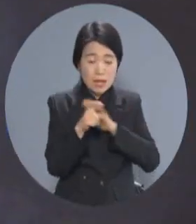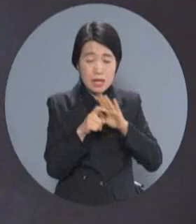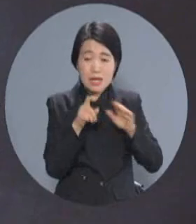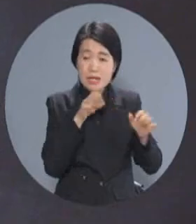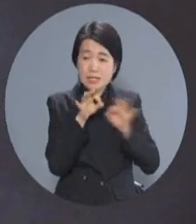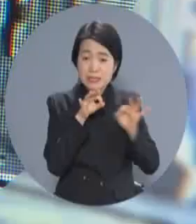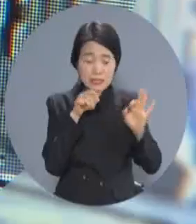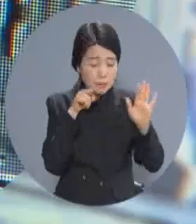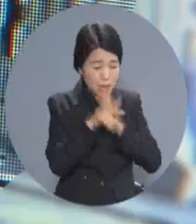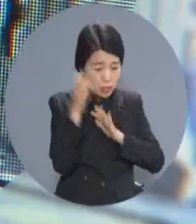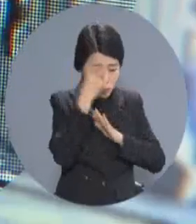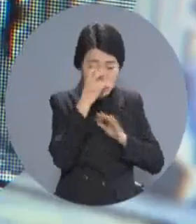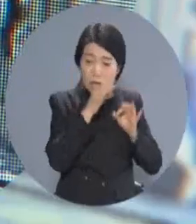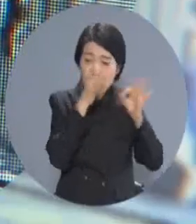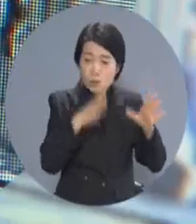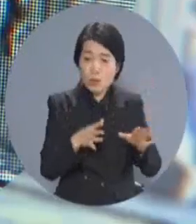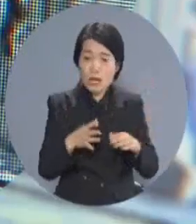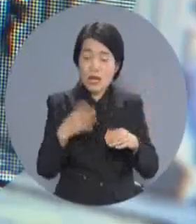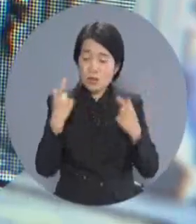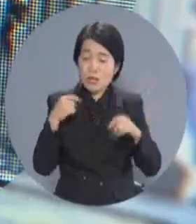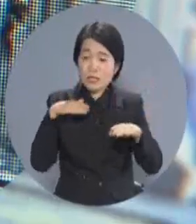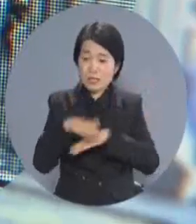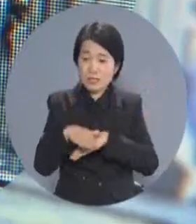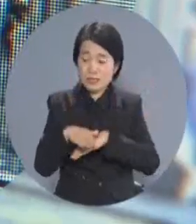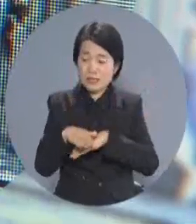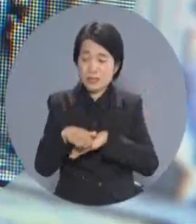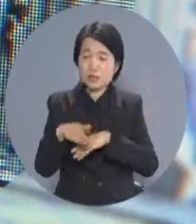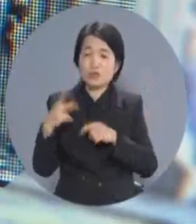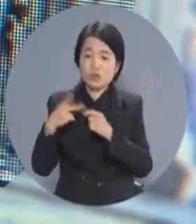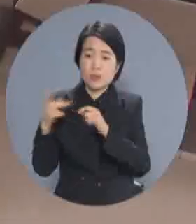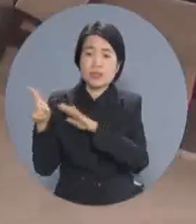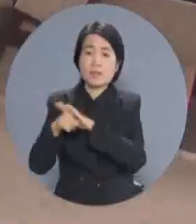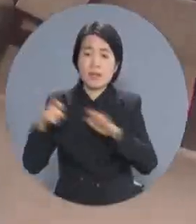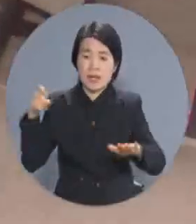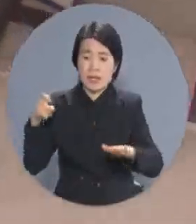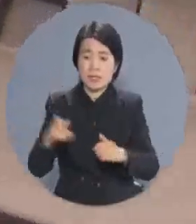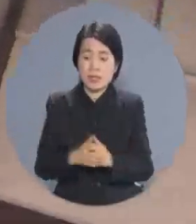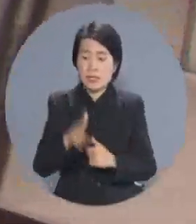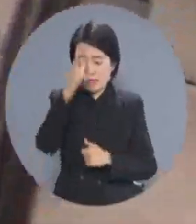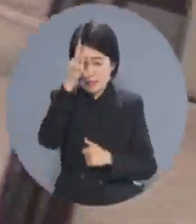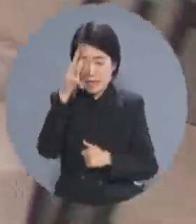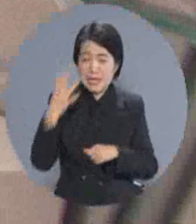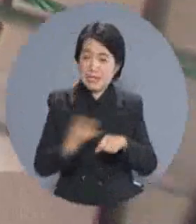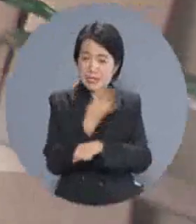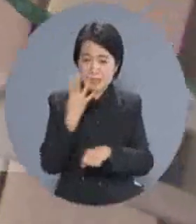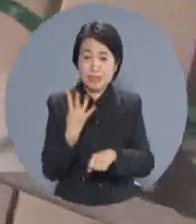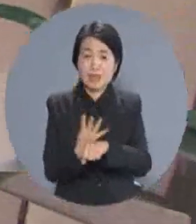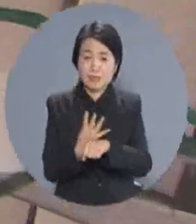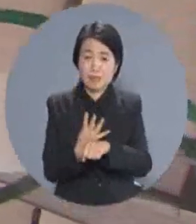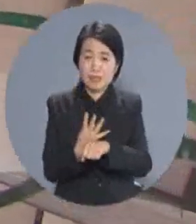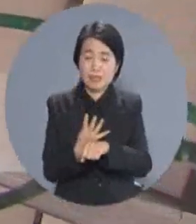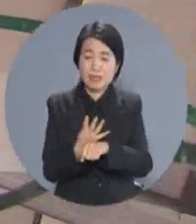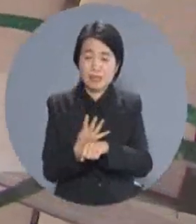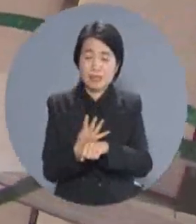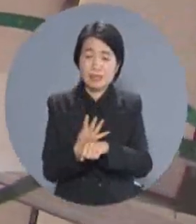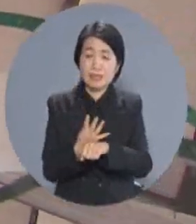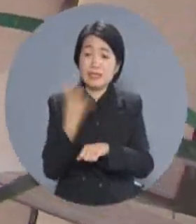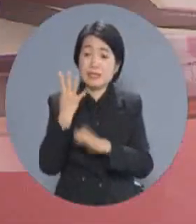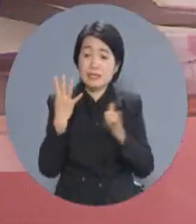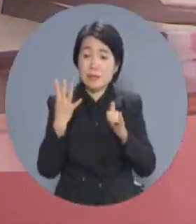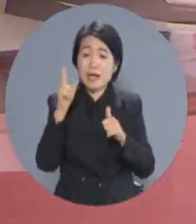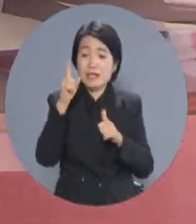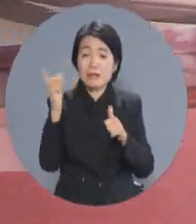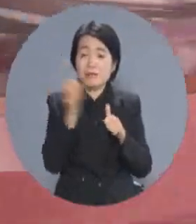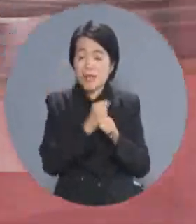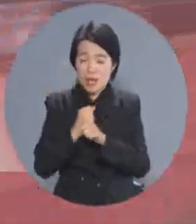조사하는 사이에도 똑같은 수법으로 범행을 저지른 겁니다 경찰은 범행 4시간 만에 절도범 중 한 명을 붙잡았는데